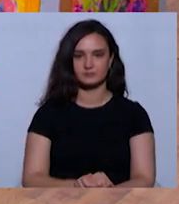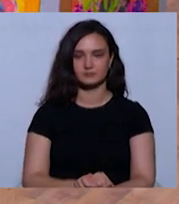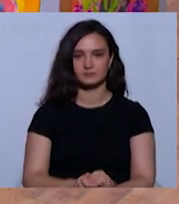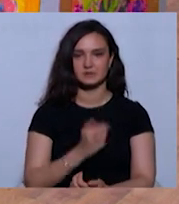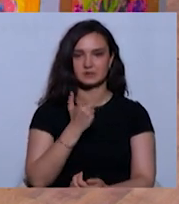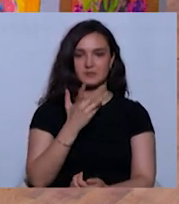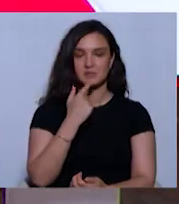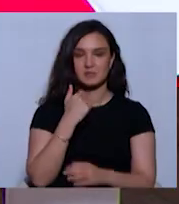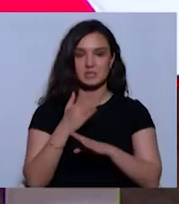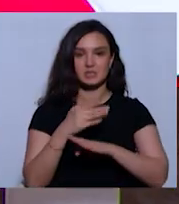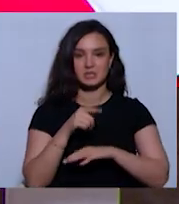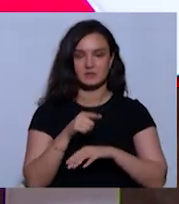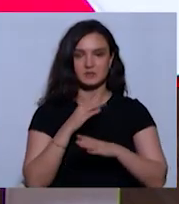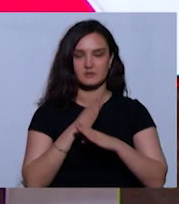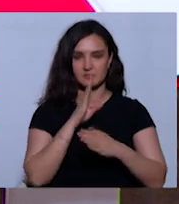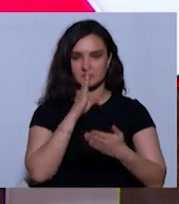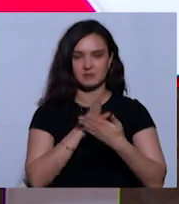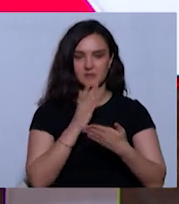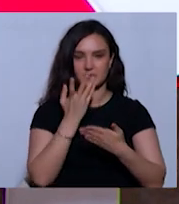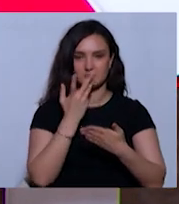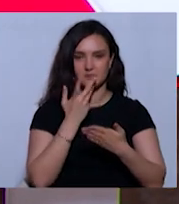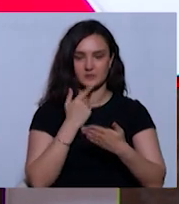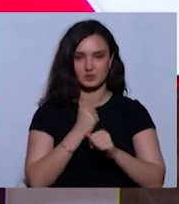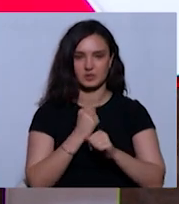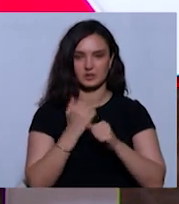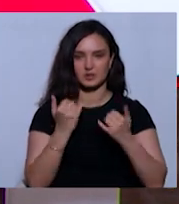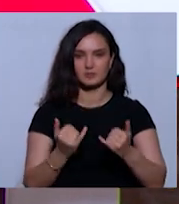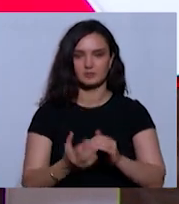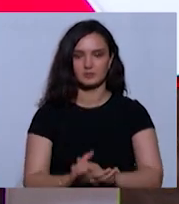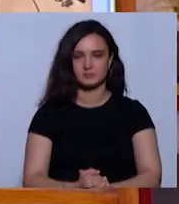რამდენიმე წითელი თევზი, რომელსაც მე პირდაპირ ფერში გაგიკეთებთ.